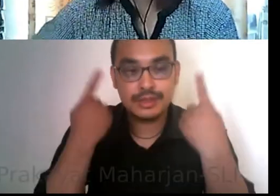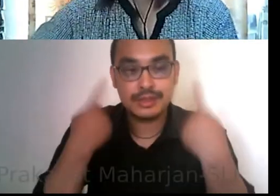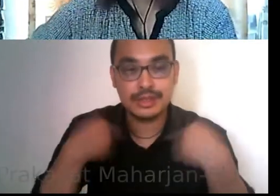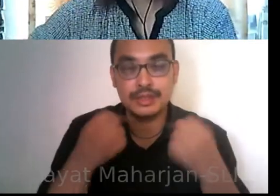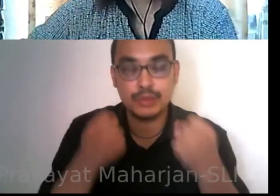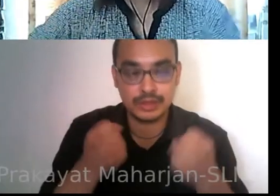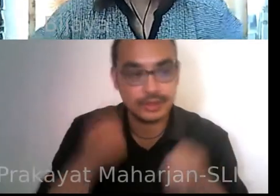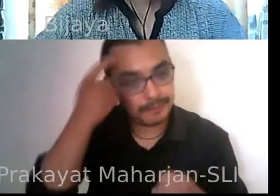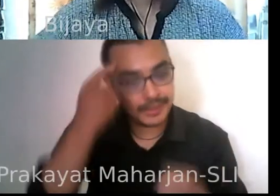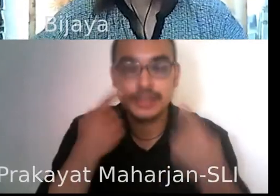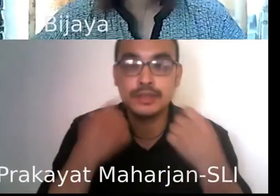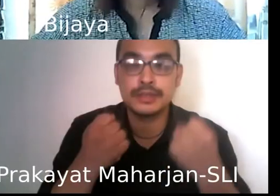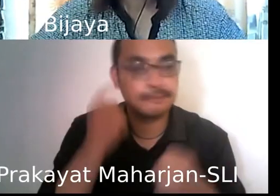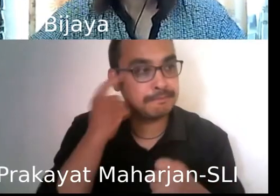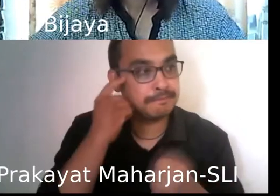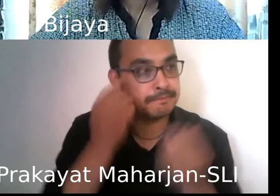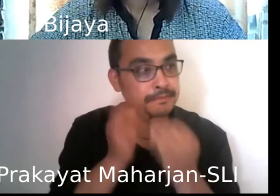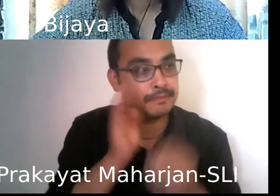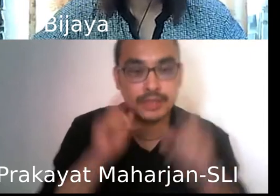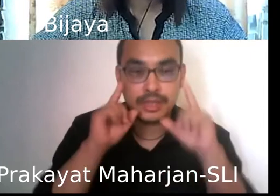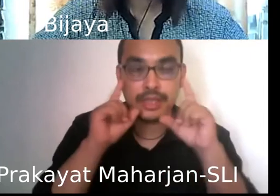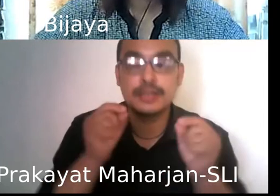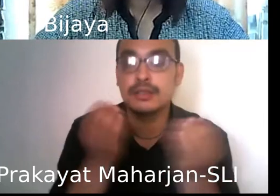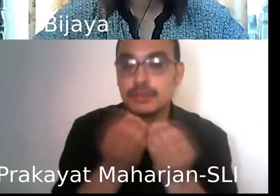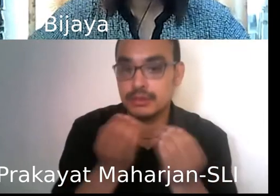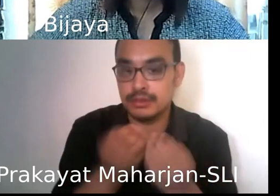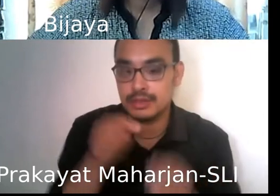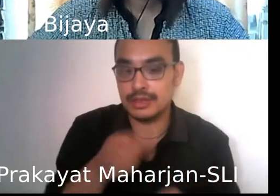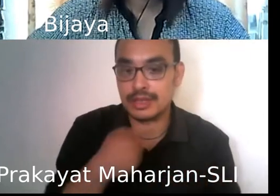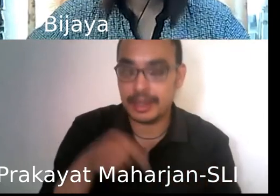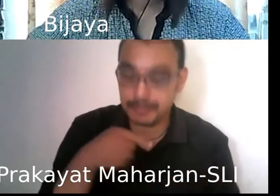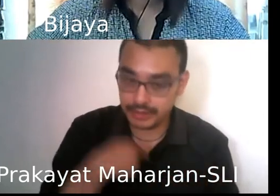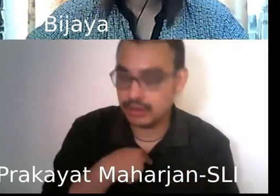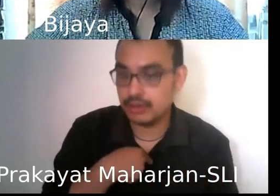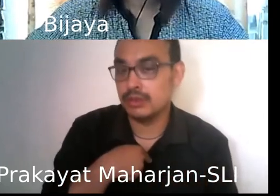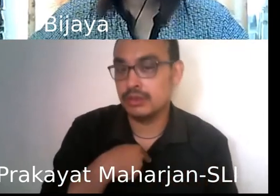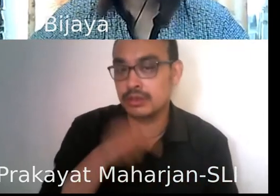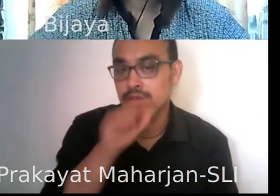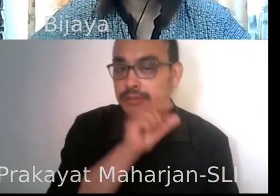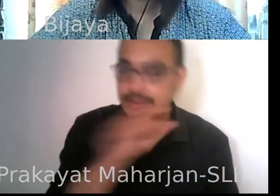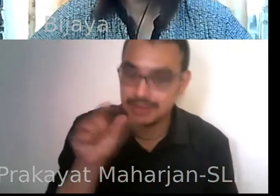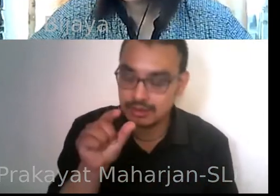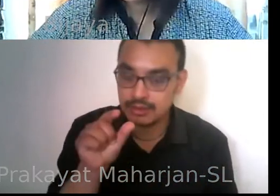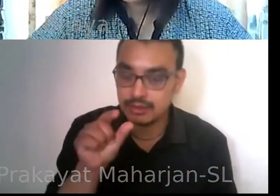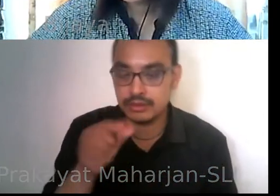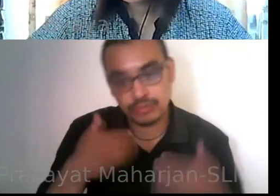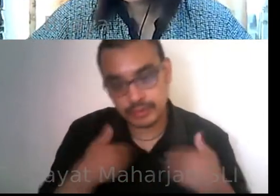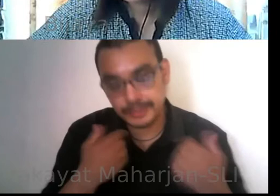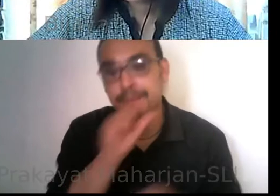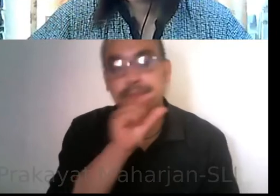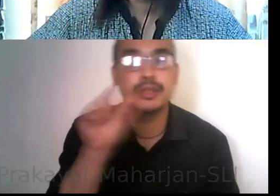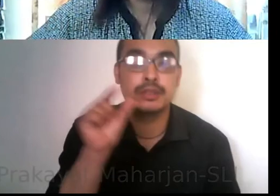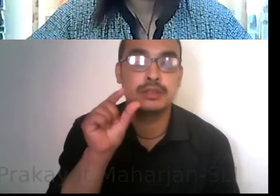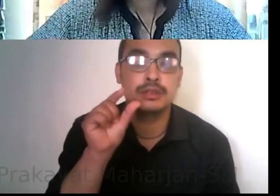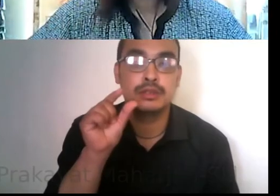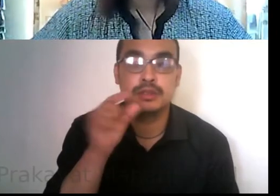मानसिक स्वास्थ्यलाई ख्याल गरिराख्नु भएको छ भन्ने आशा गर्दै आज हामी एकदमै समसामयिक र रोचक टपिकमा